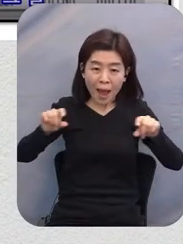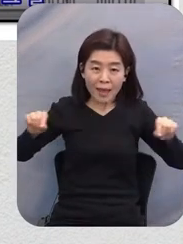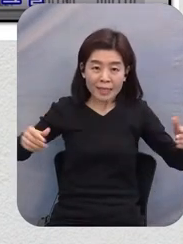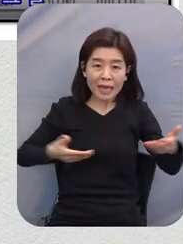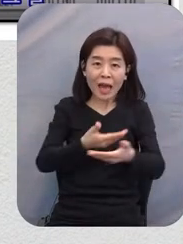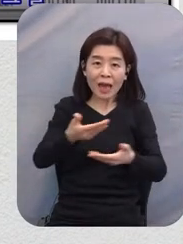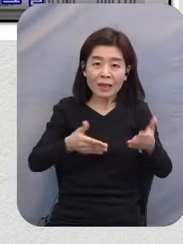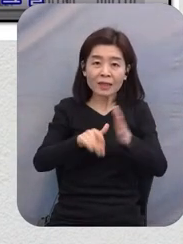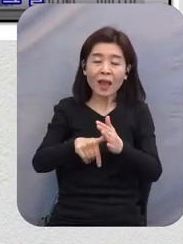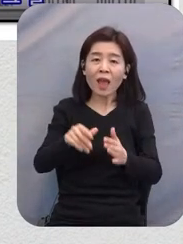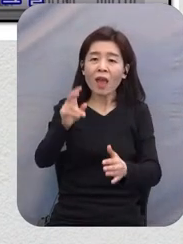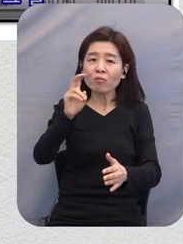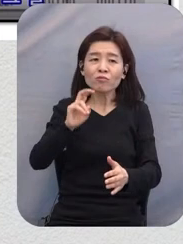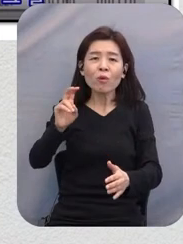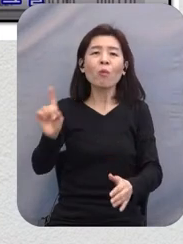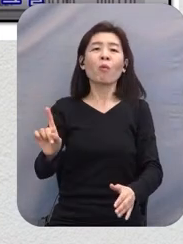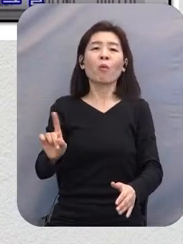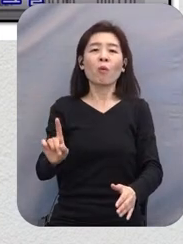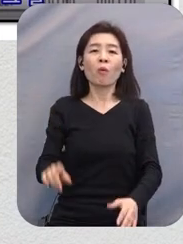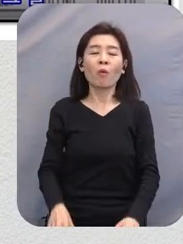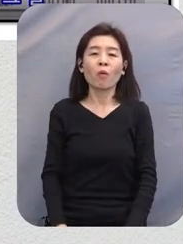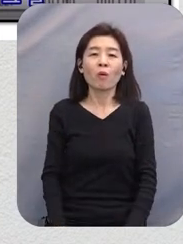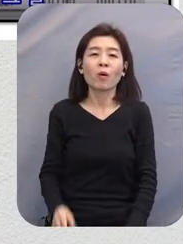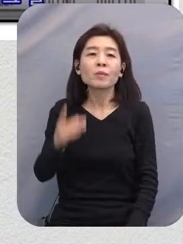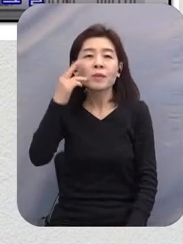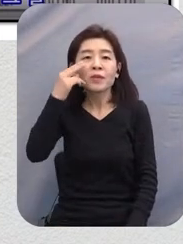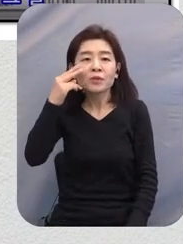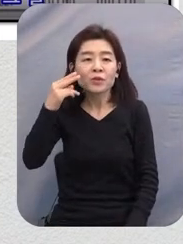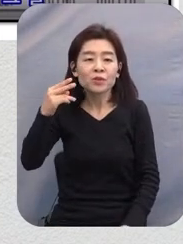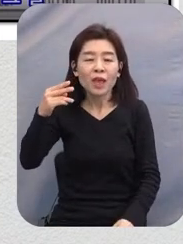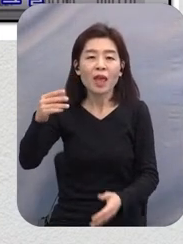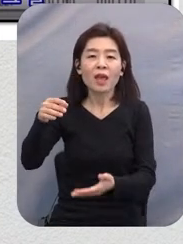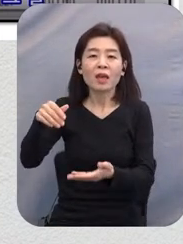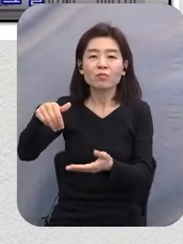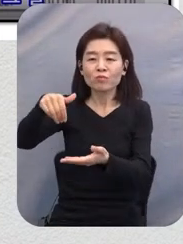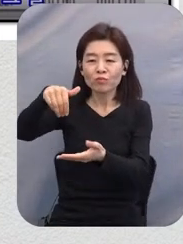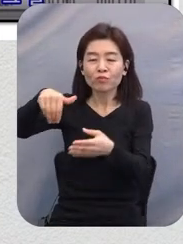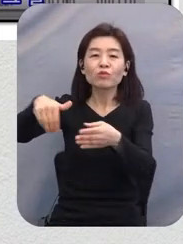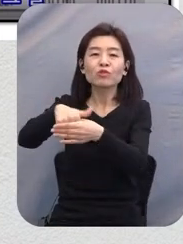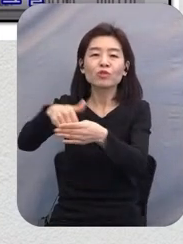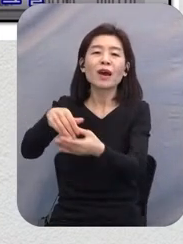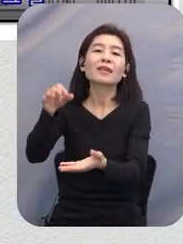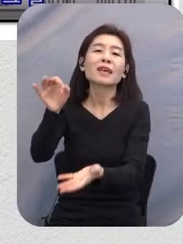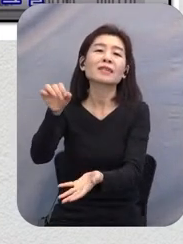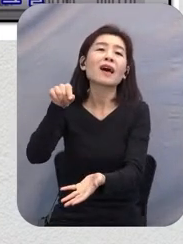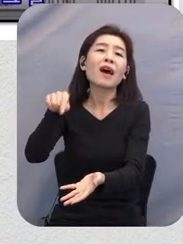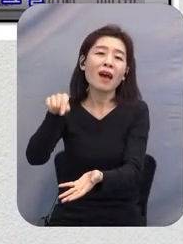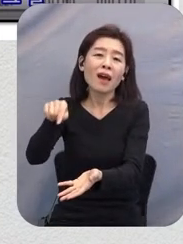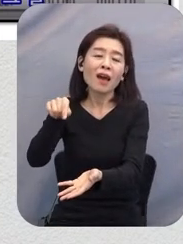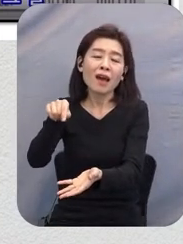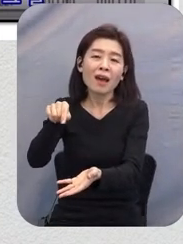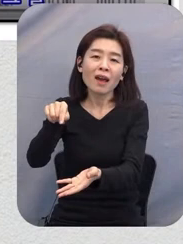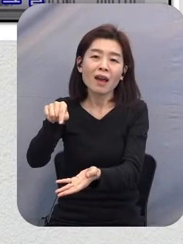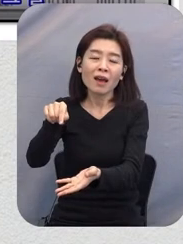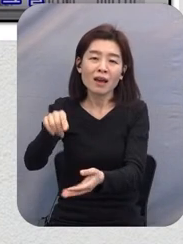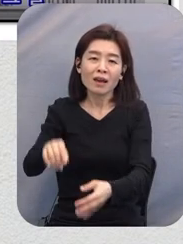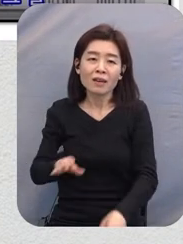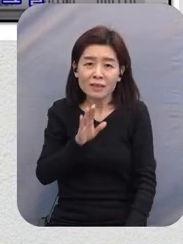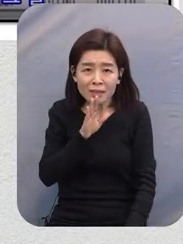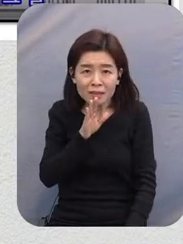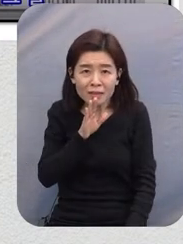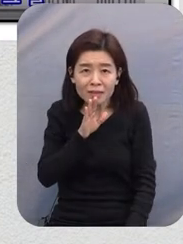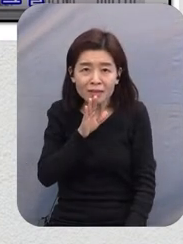이때의 아메리칸 파이라고 하는 것은 미국의 문화 자산을 얘기합니다. 근데 과연 그럴까요? 어떤